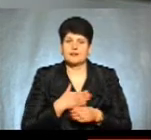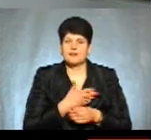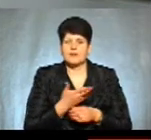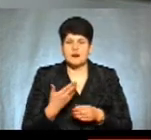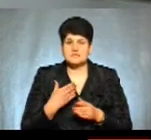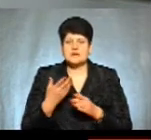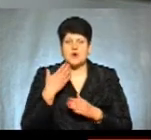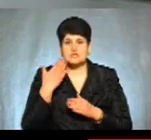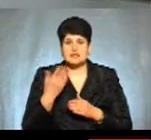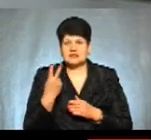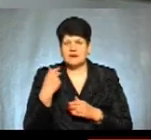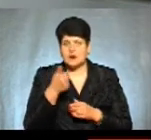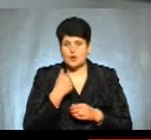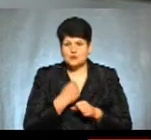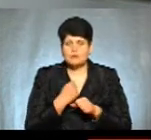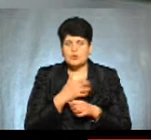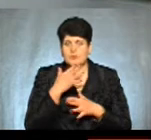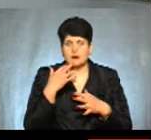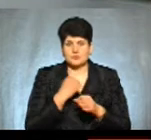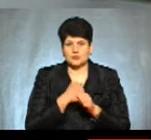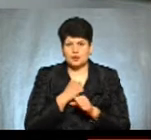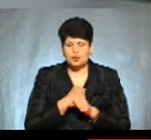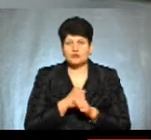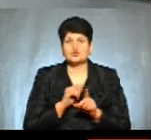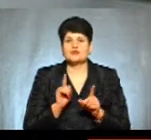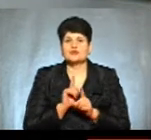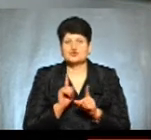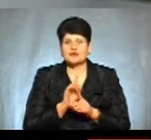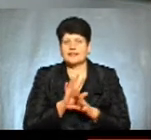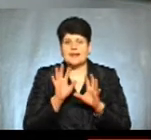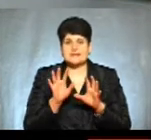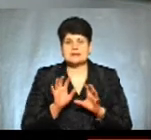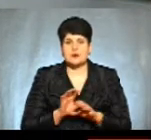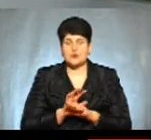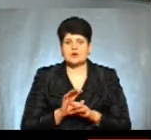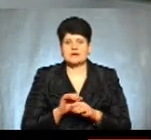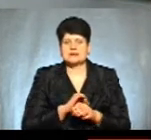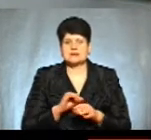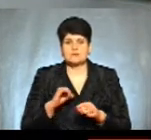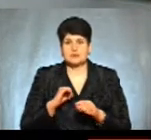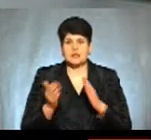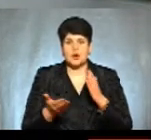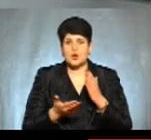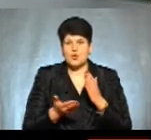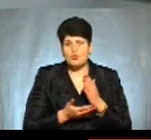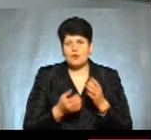нами за останні два роки, повірте, що настільки зроблено роботи, що незаконних